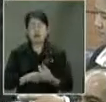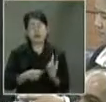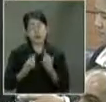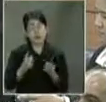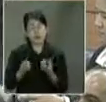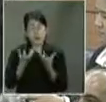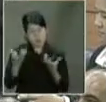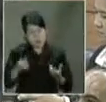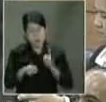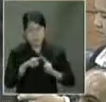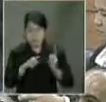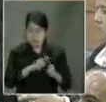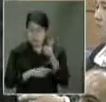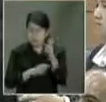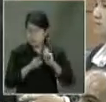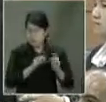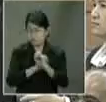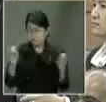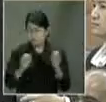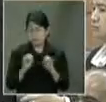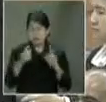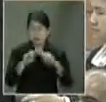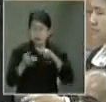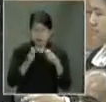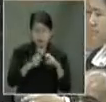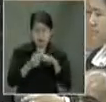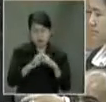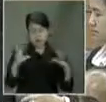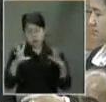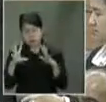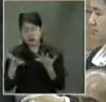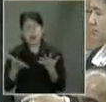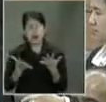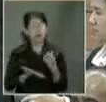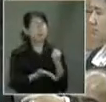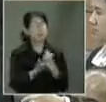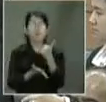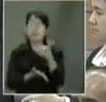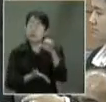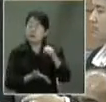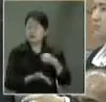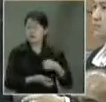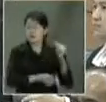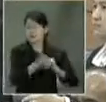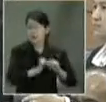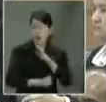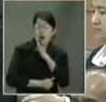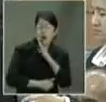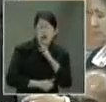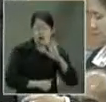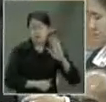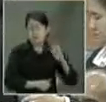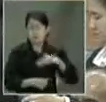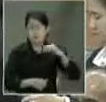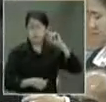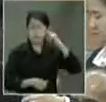ช่วยไม่ได้ท่านประธานช่วยไม่ได้เพราะว่ามีการสร้างสถานการณ์มีการรู้เห็นเป็นใจอย่